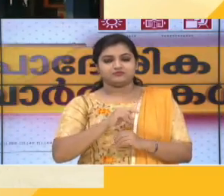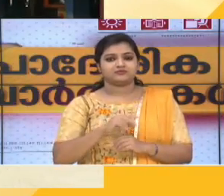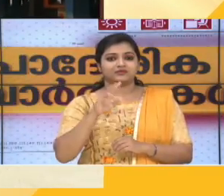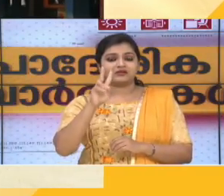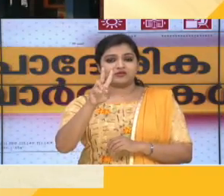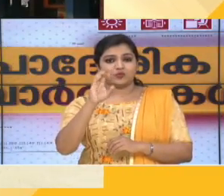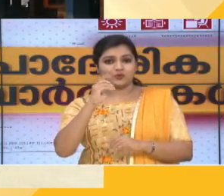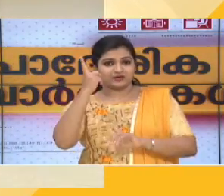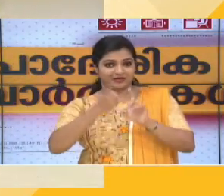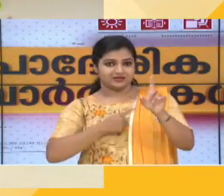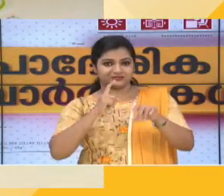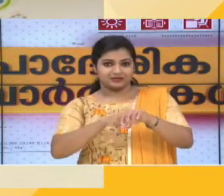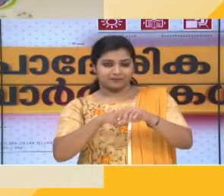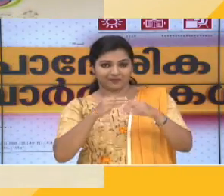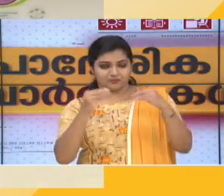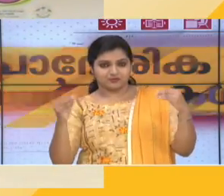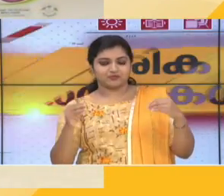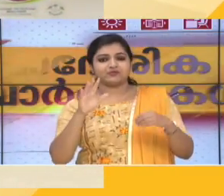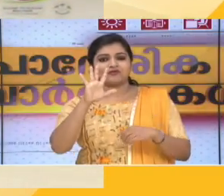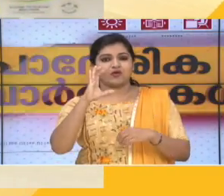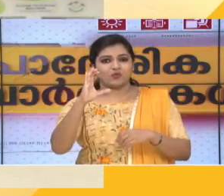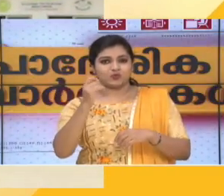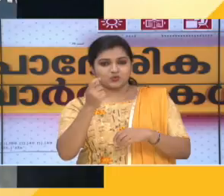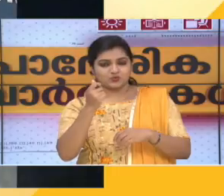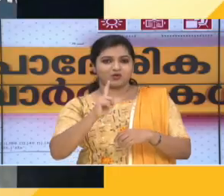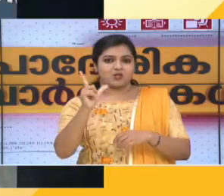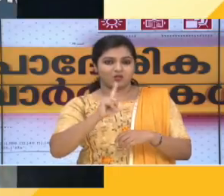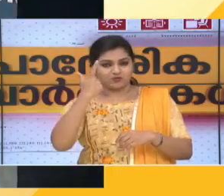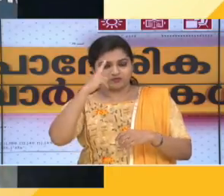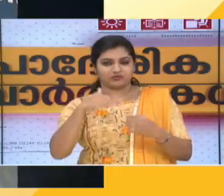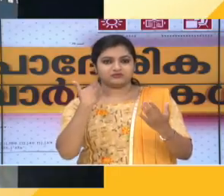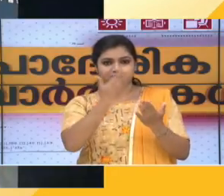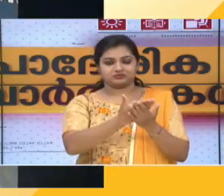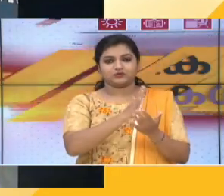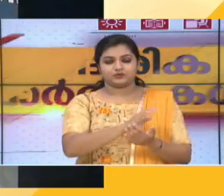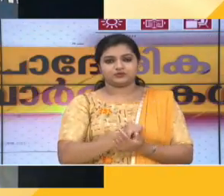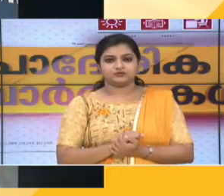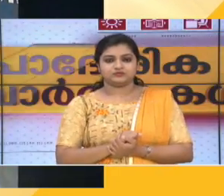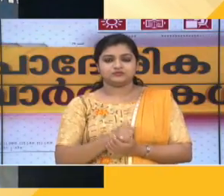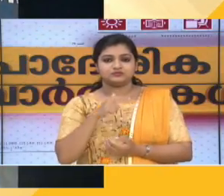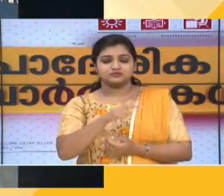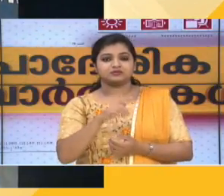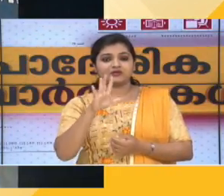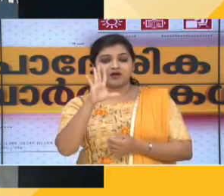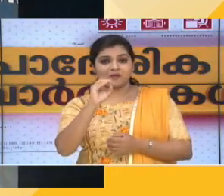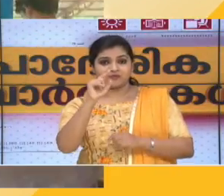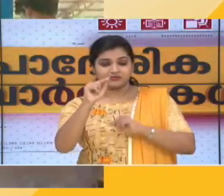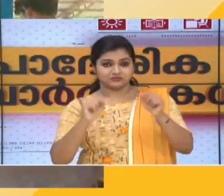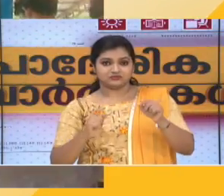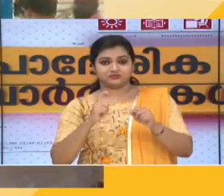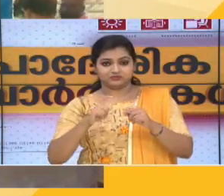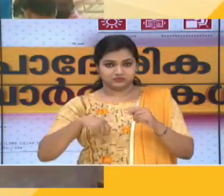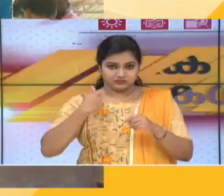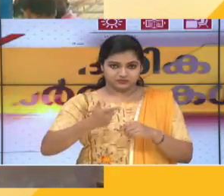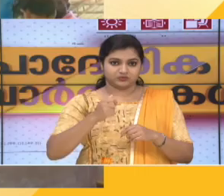ആവശ്യപ്പെട്ടാണ് മലപ്പുറം സർവീസ് സഹകരണ ബാങ്കിനെ നഗരസഭ സമീപിച്ചത്. ലൈഫ് ഭവന പദ്ധതിയുടെ 50% നഗരസഭയും ബാക്കി